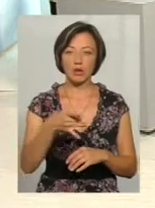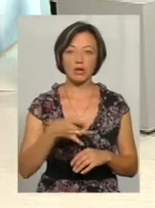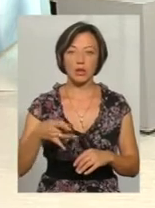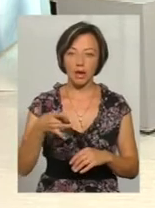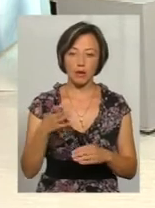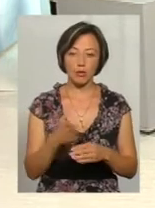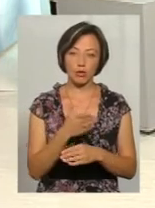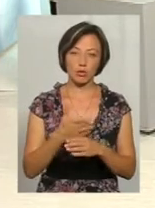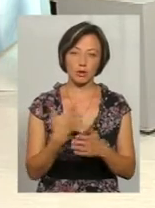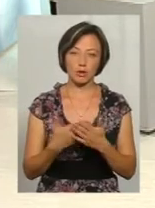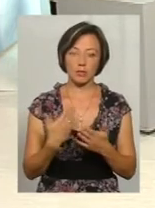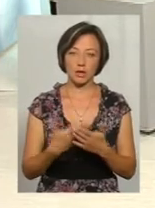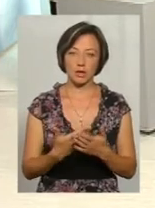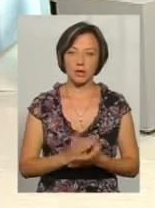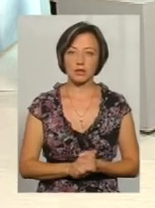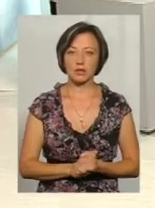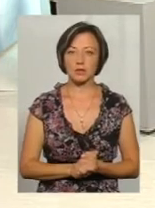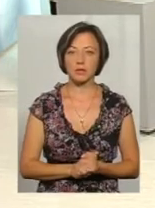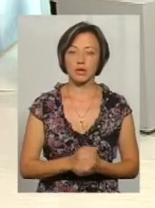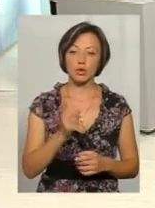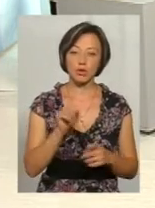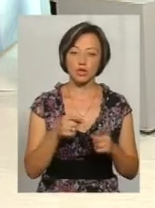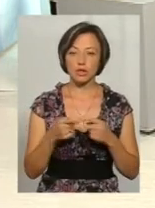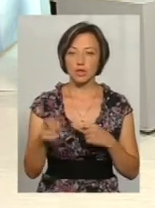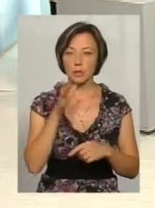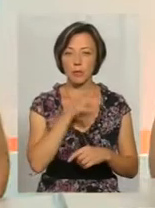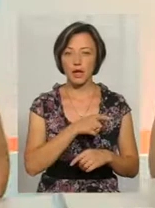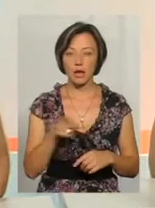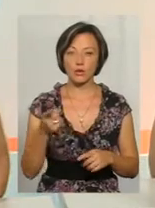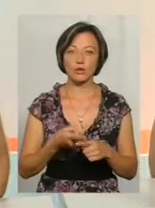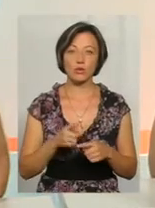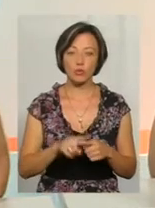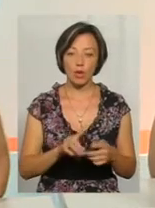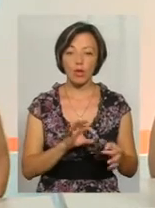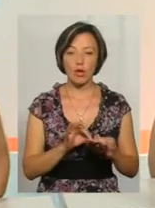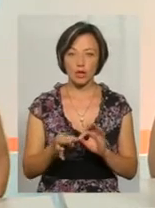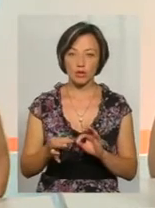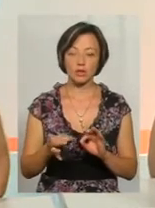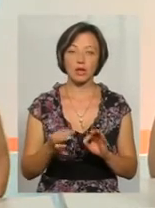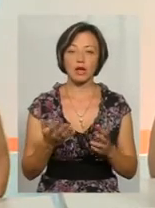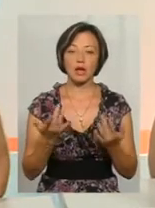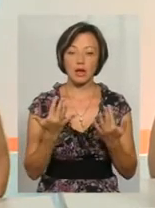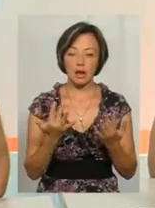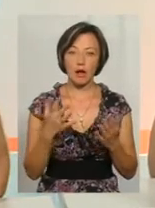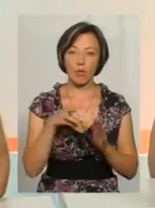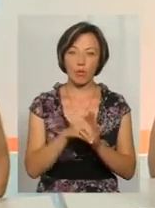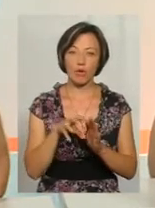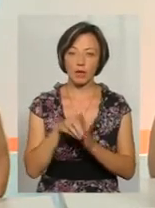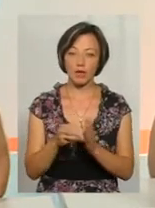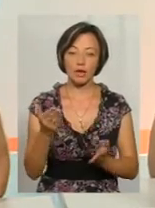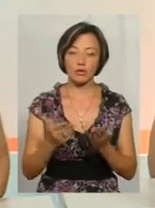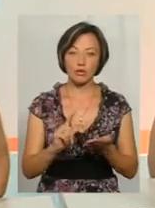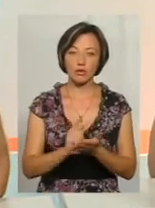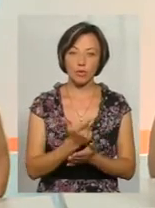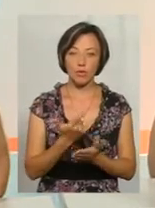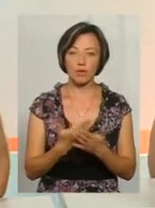валовий регіональний продукт, наприклад, за той чи інший період. Тому це логічно, оскільки кілька компонентів, тому що якщо знову ж таки